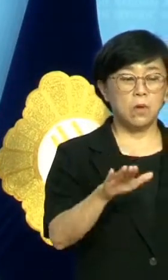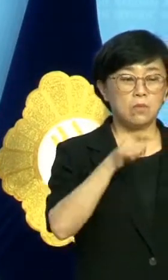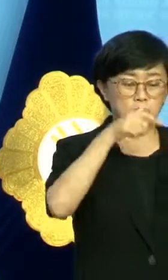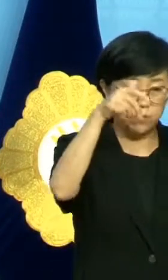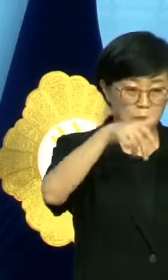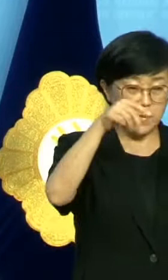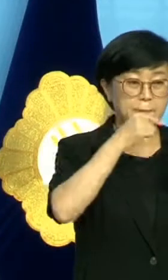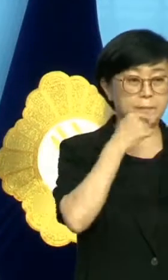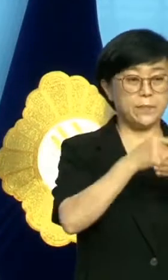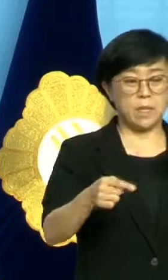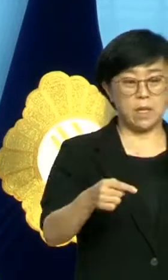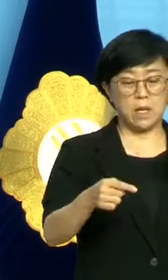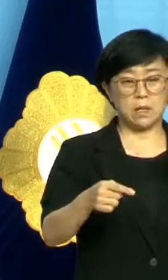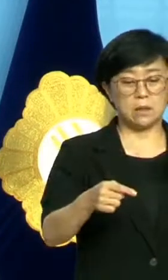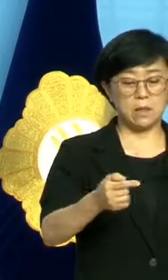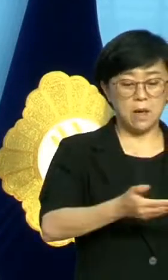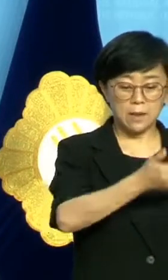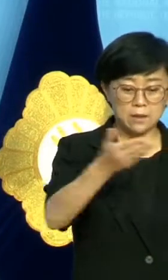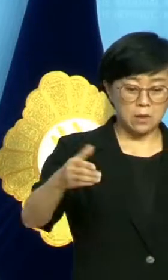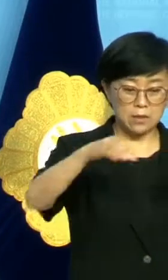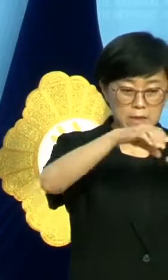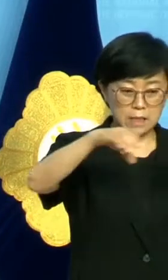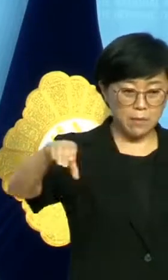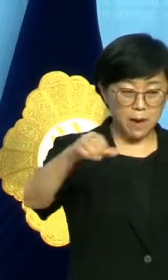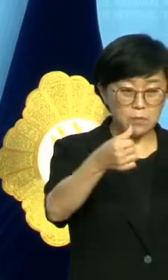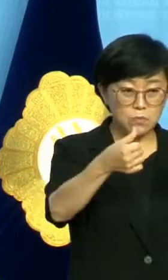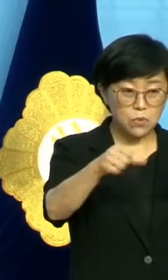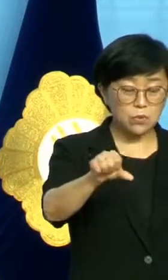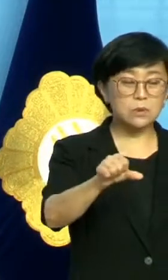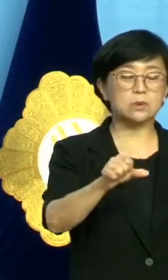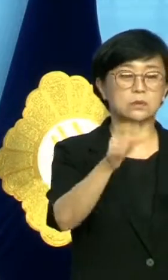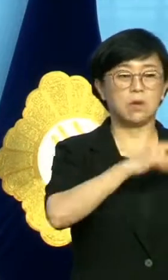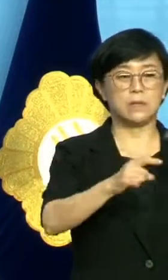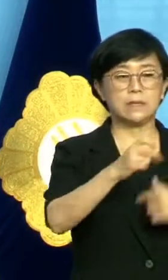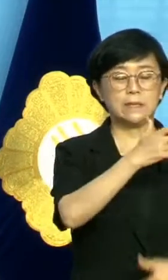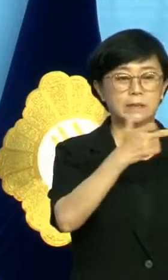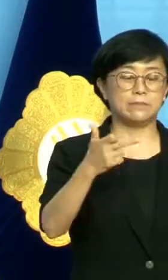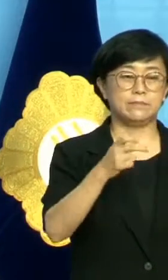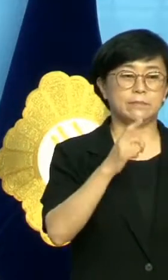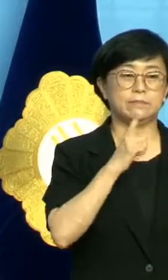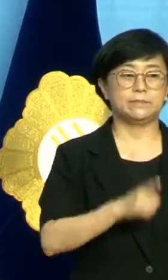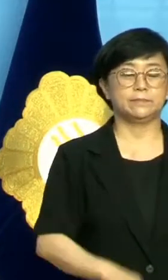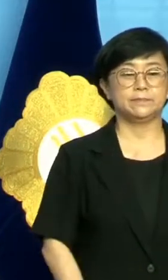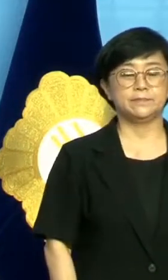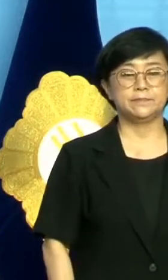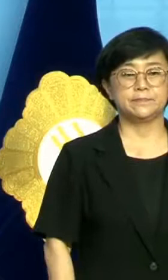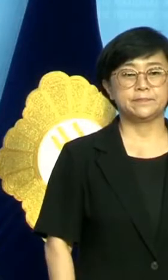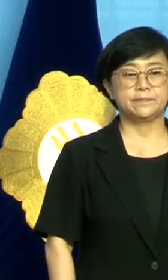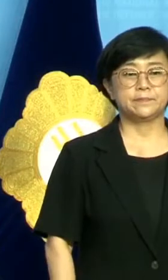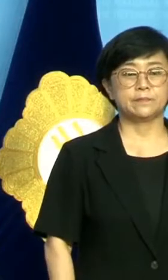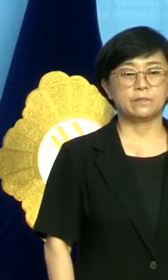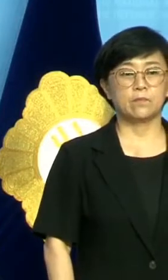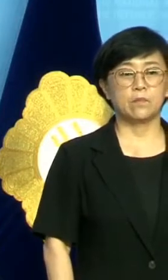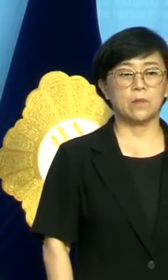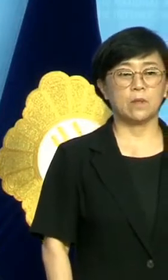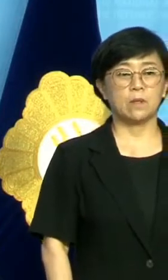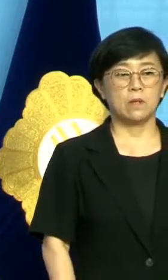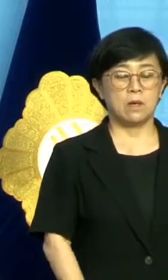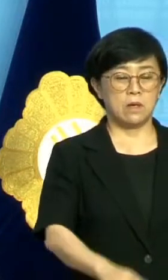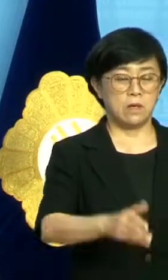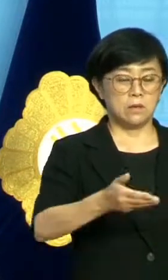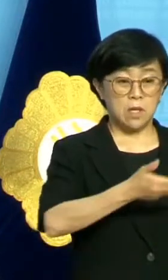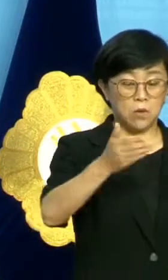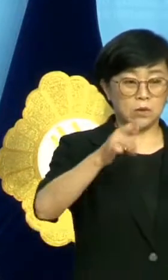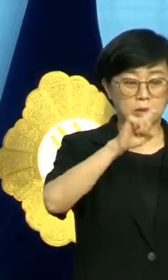피해는 부실한 하천 제방 관리로 인한 문제가 더욱 봤다는 점이 확인되었습니다 3개 땜 하루에서